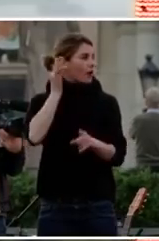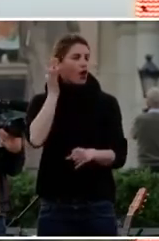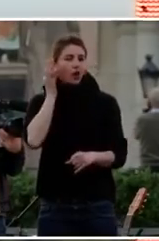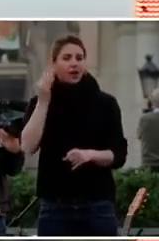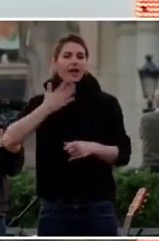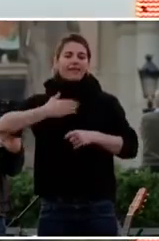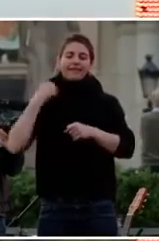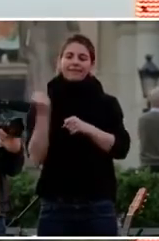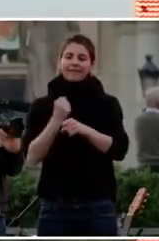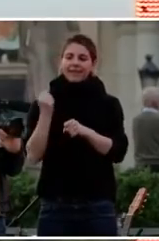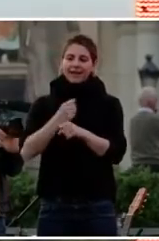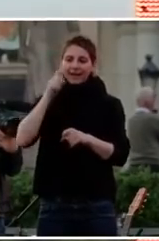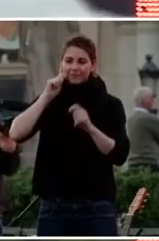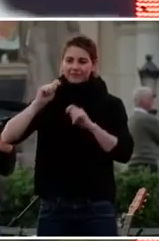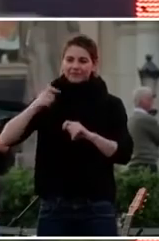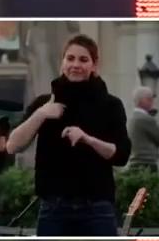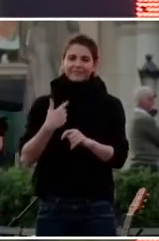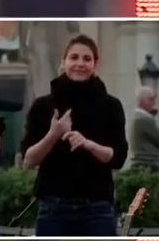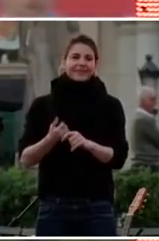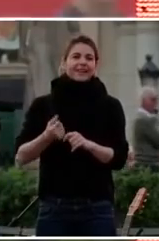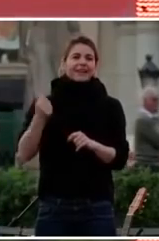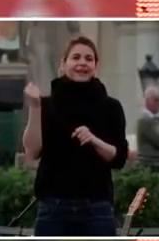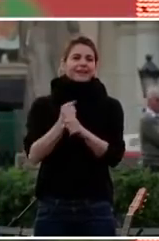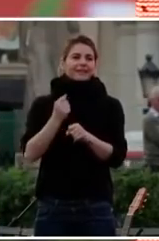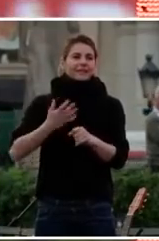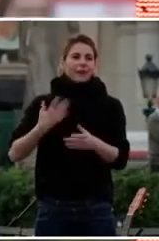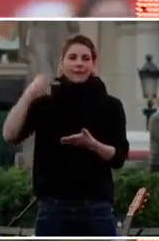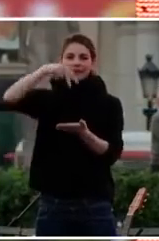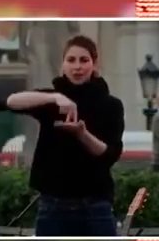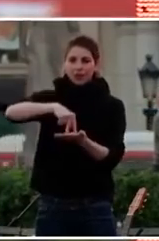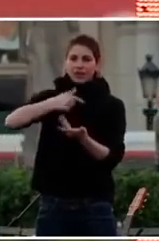treballadora, com a persona que ha estat...